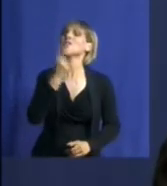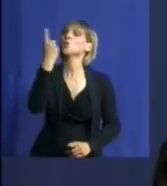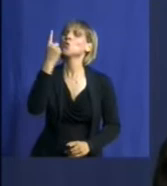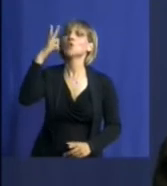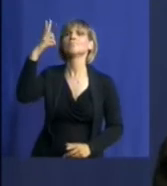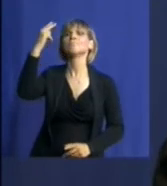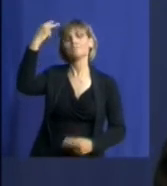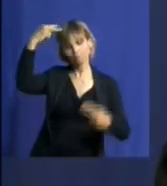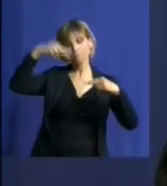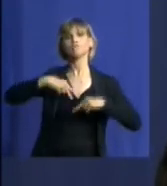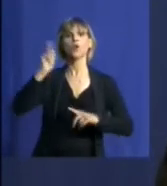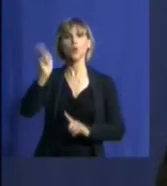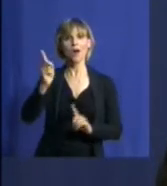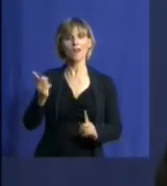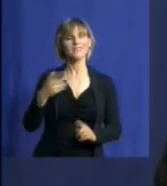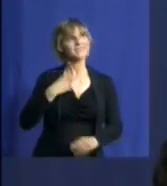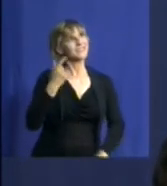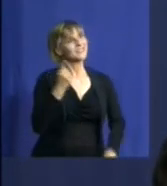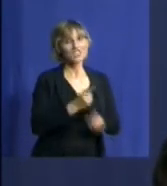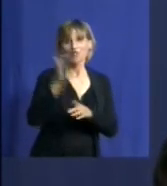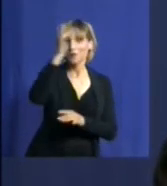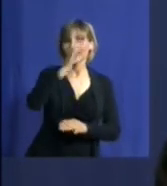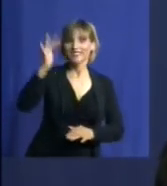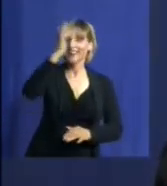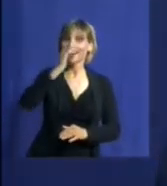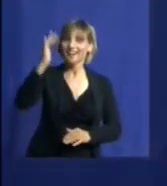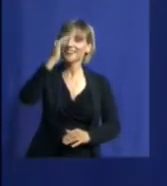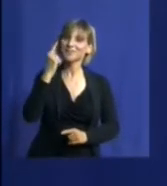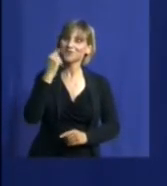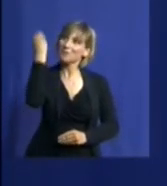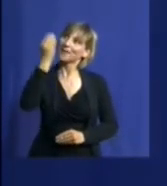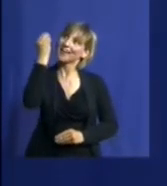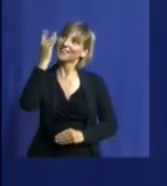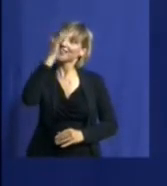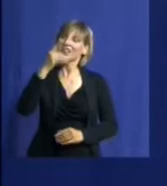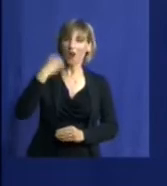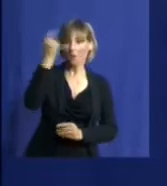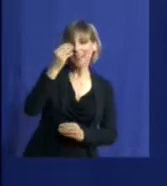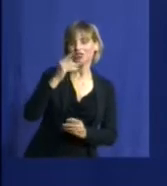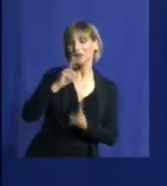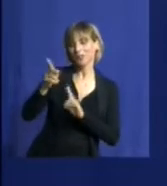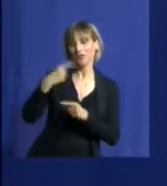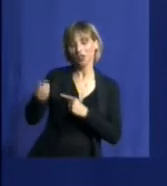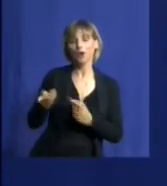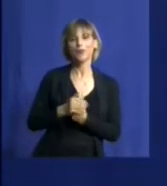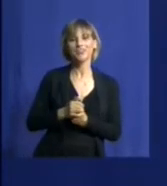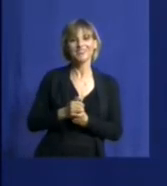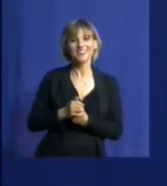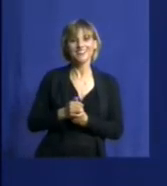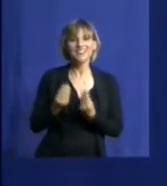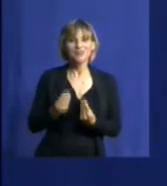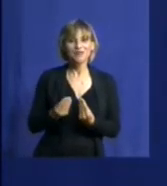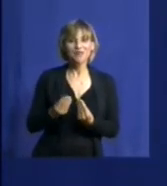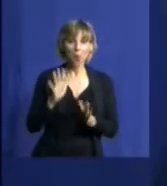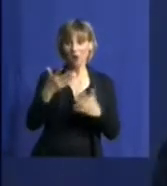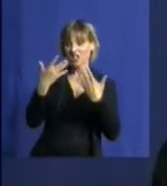Uno che mi riconosco, anche lì ci devo pensare. Facciamo che intanto ci penso, intanto che rispondo ad altre. No, siccome diciamo che